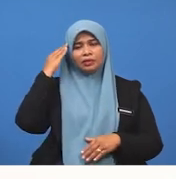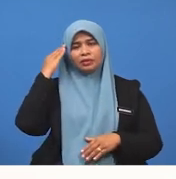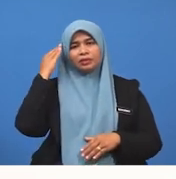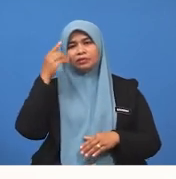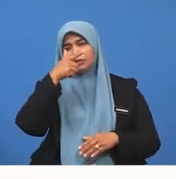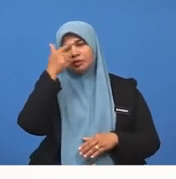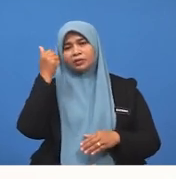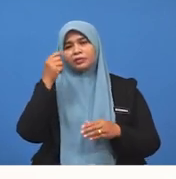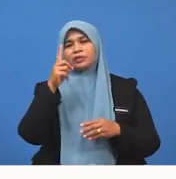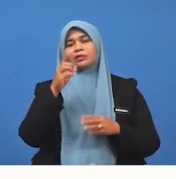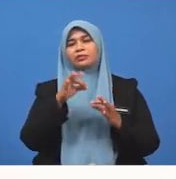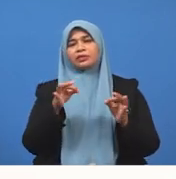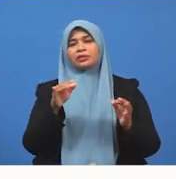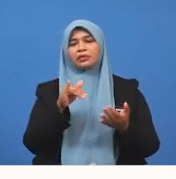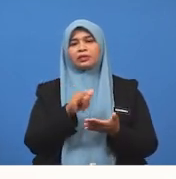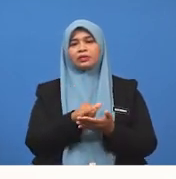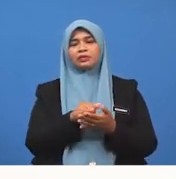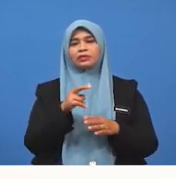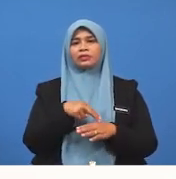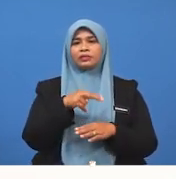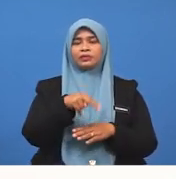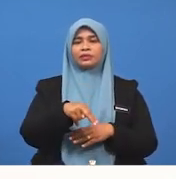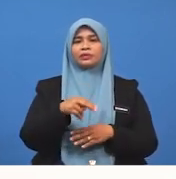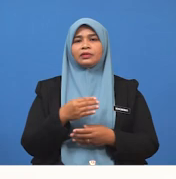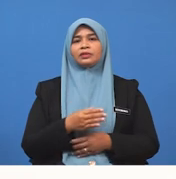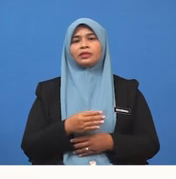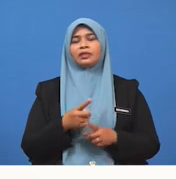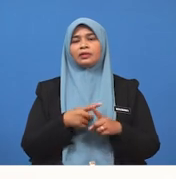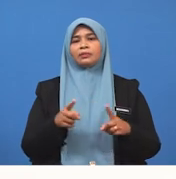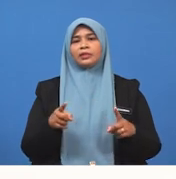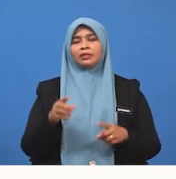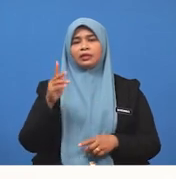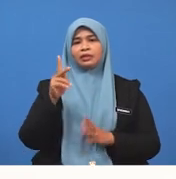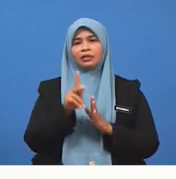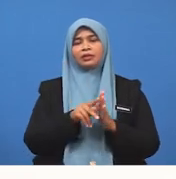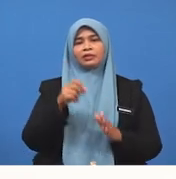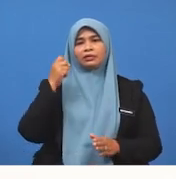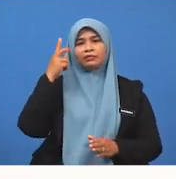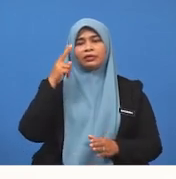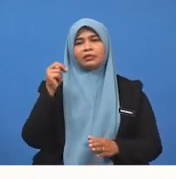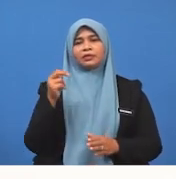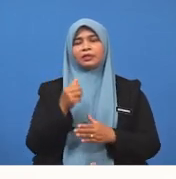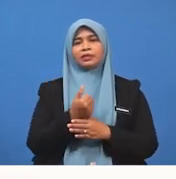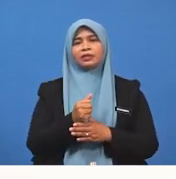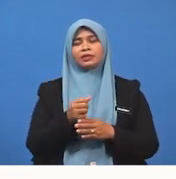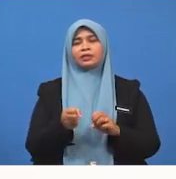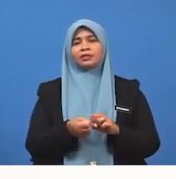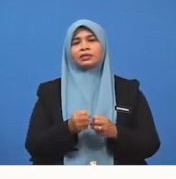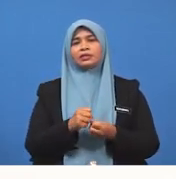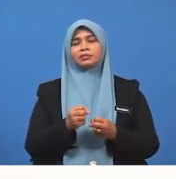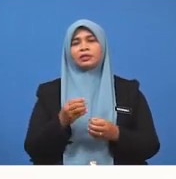ayat itu diturunkan namun begitu kepahaman antara Sabar adalah